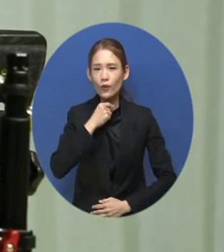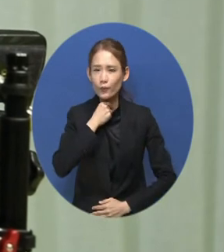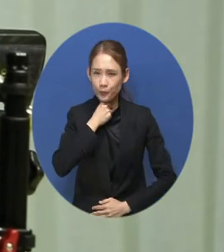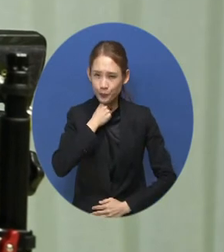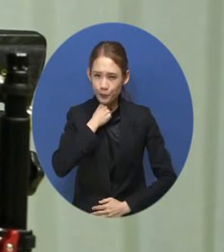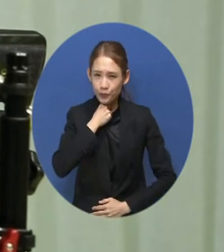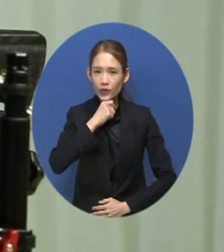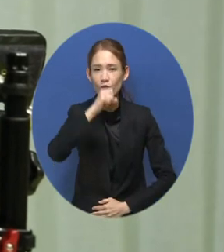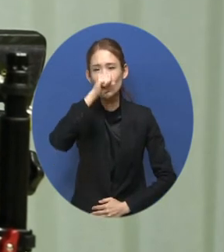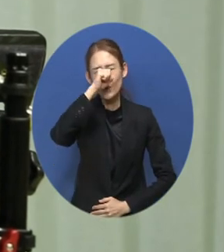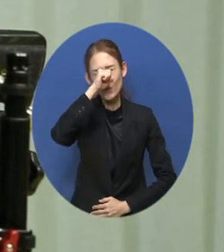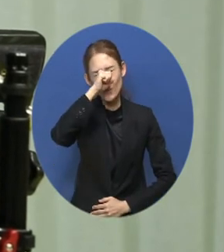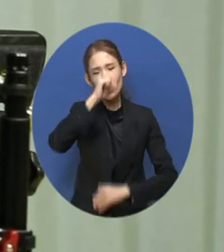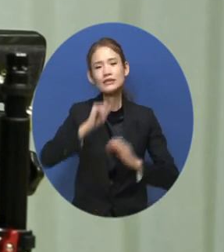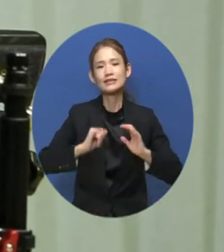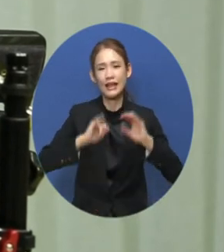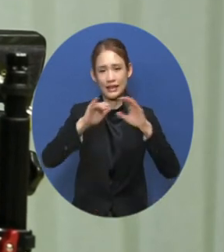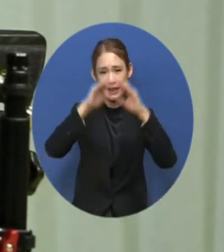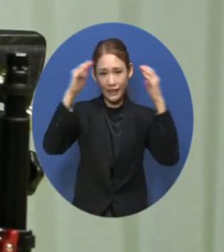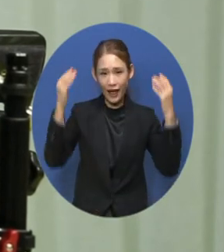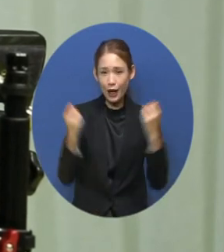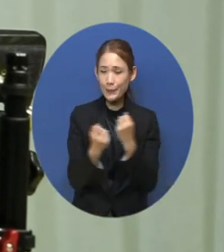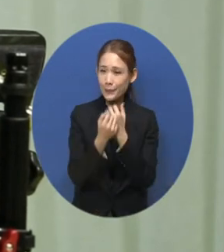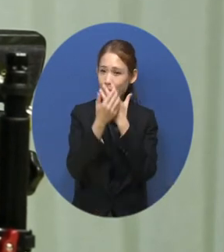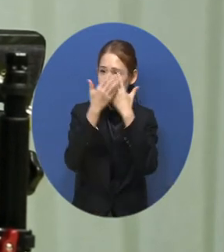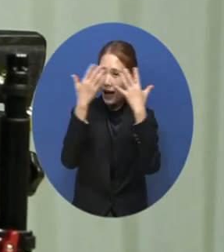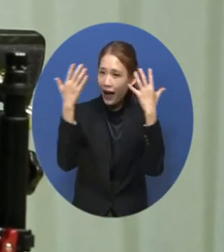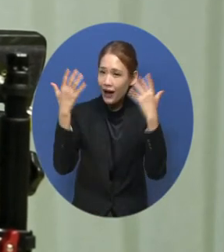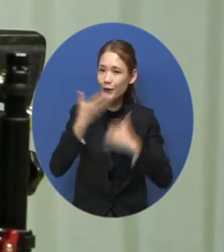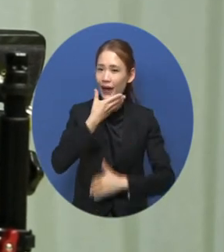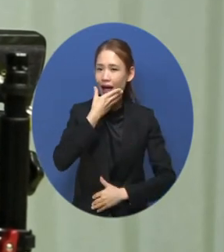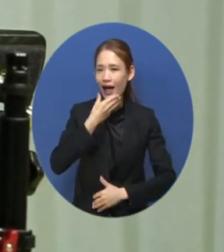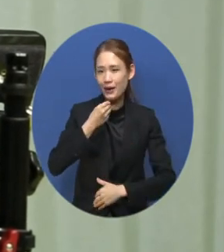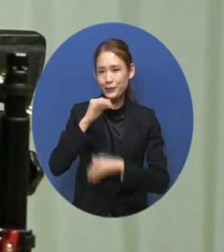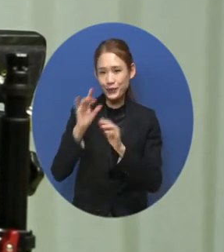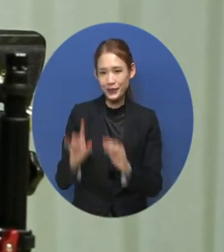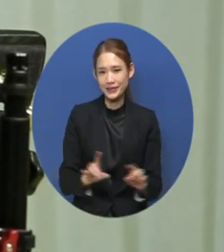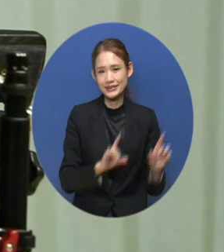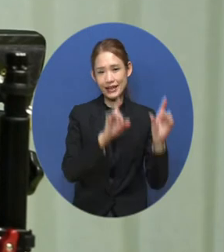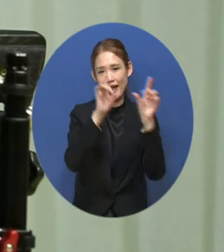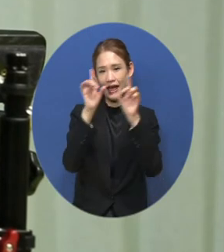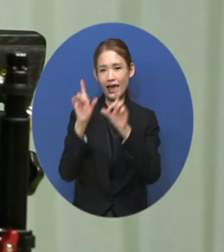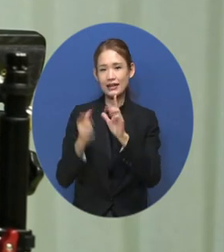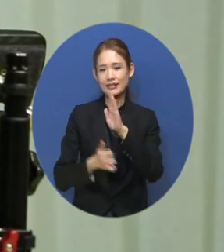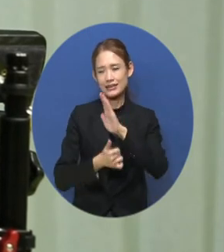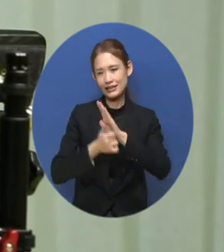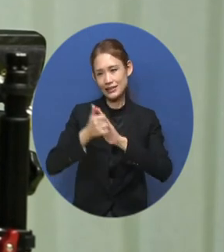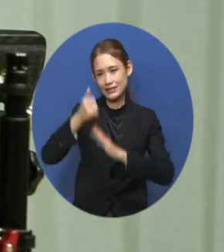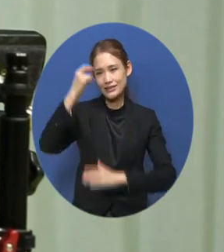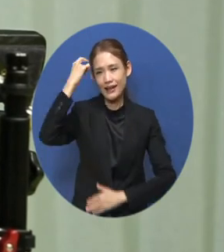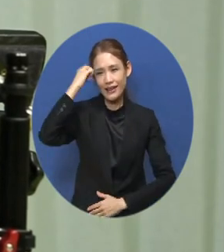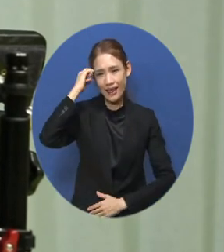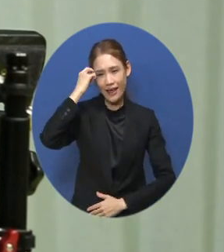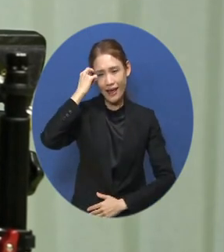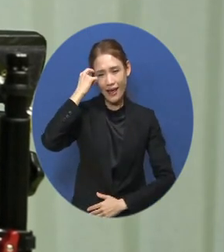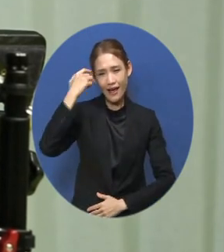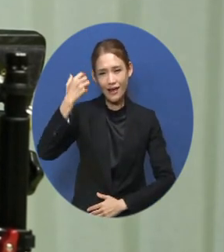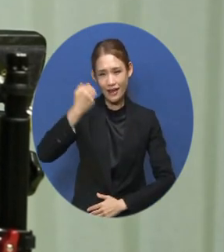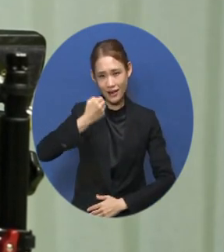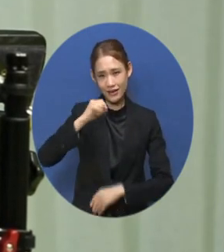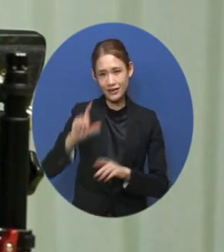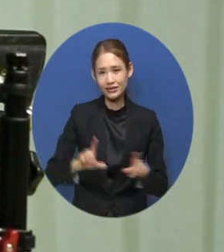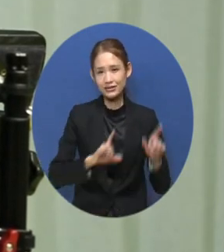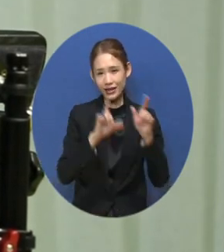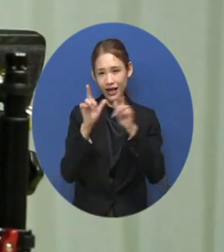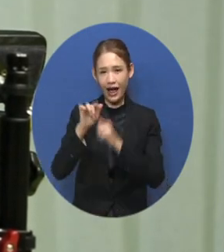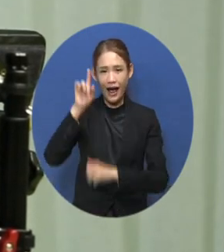이렇게 좋은 세상 다 밝고 행복하게 그렇게 사시는 그런 희망적인 그런